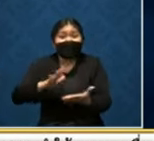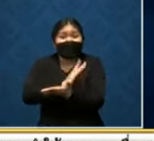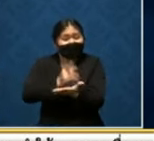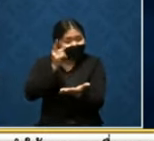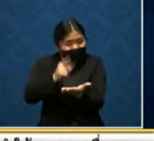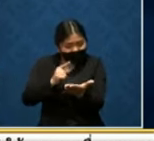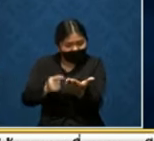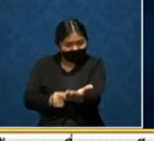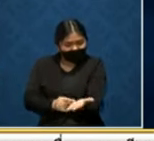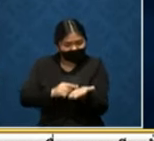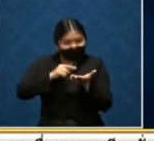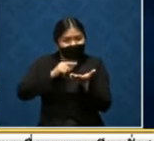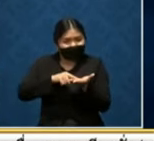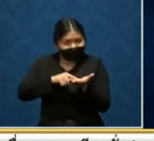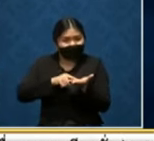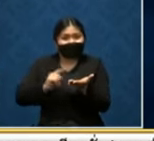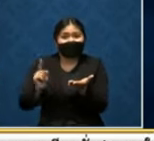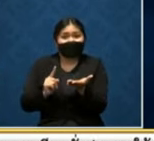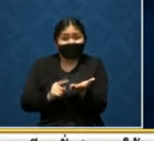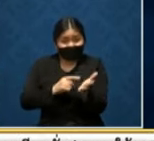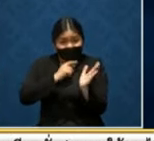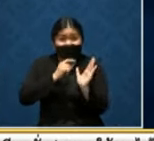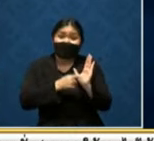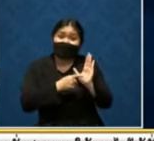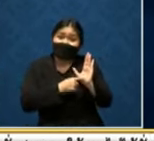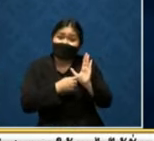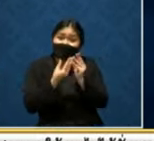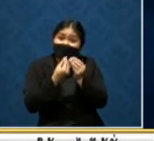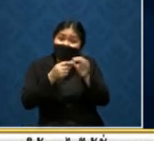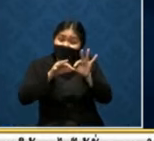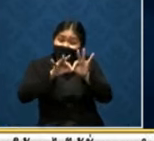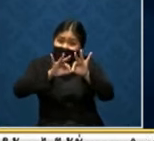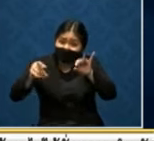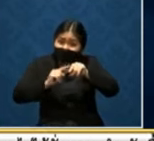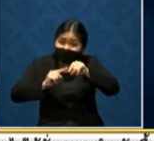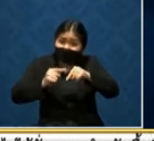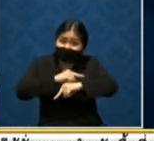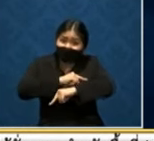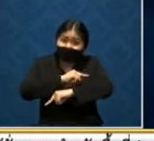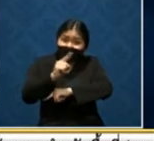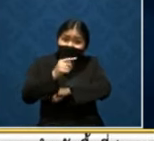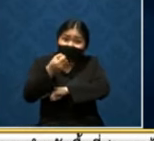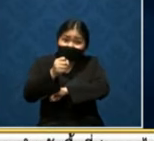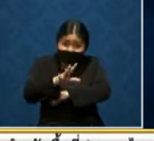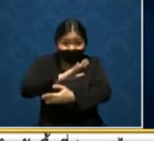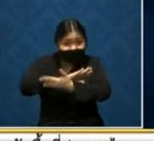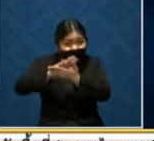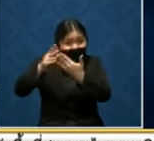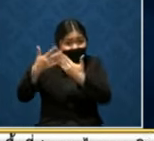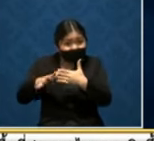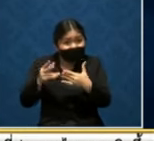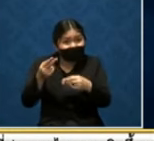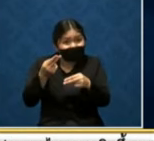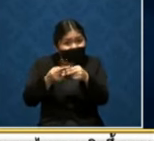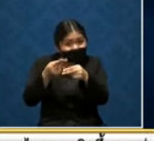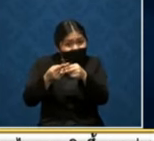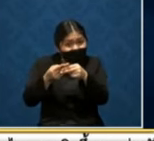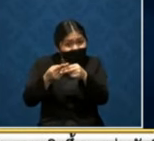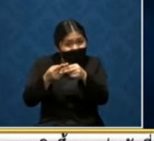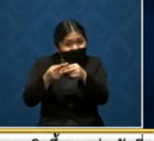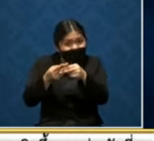เอกสารฉบับจริงมาอยู่นี่ลงเลขที่เรียบร้อยลงวันที่ 14เรียบร้อยและลงนามโดย